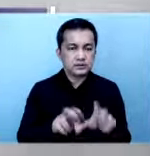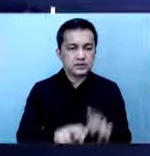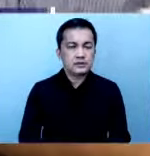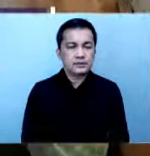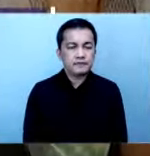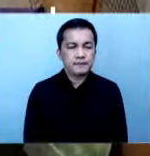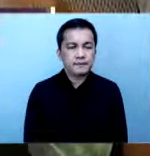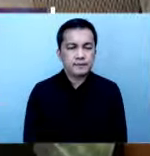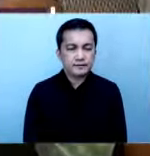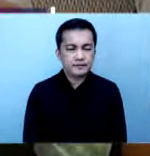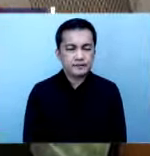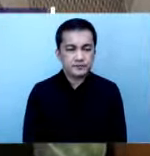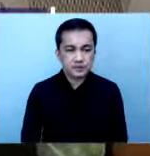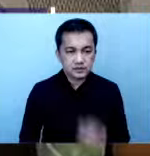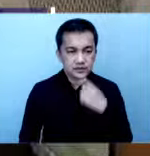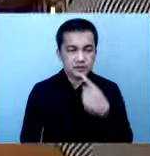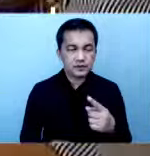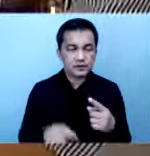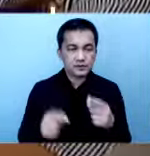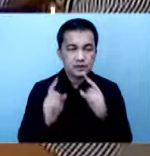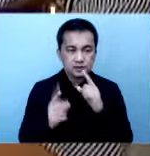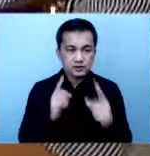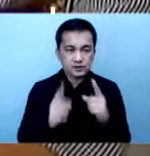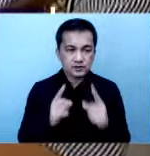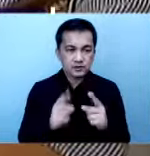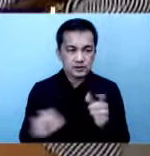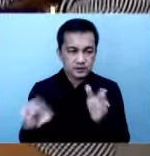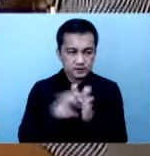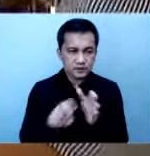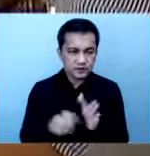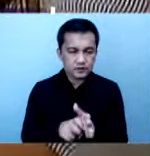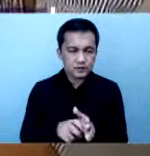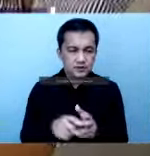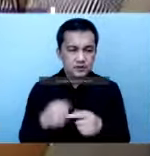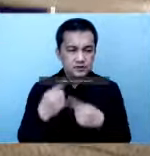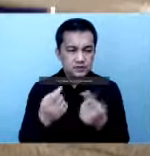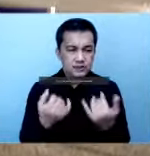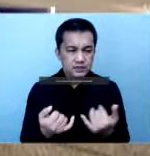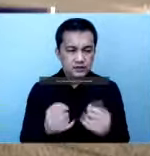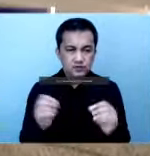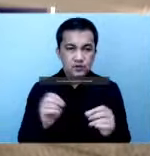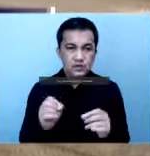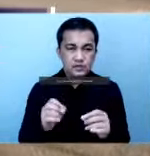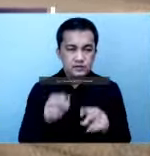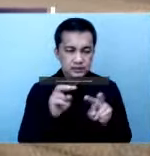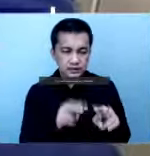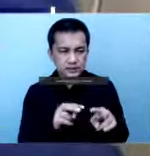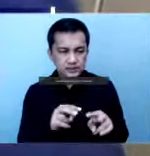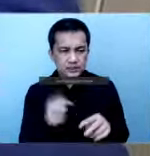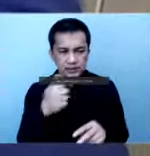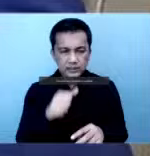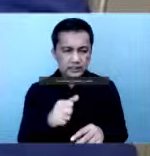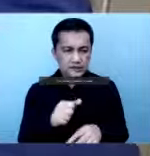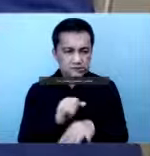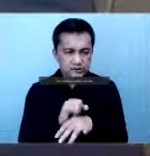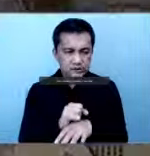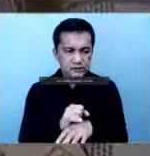ipis. Ayon sa mga nakausap nating pasahero, sa ngayon wala naman na silang namataang anumang peste sa